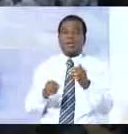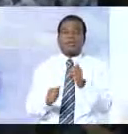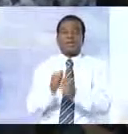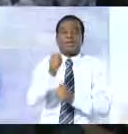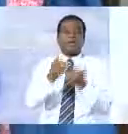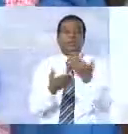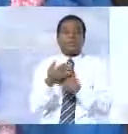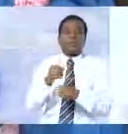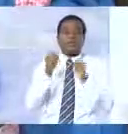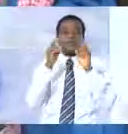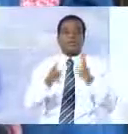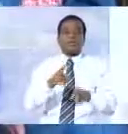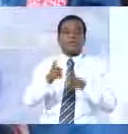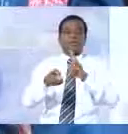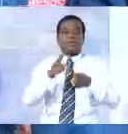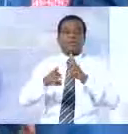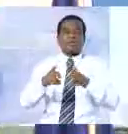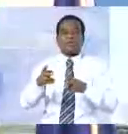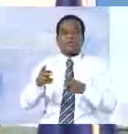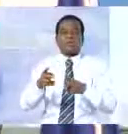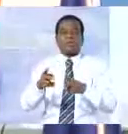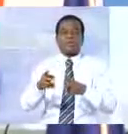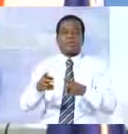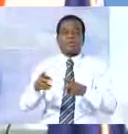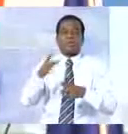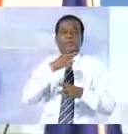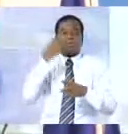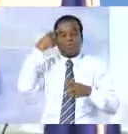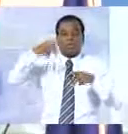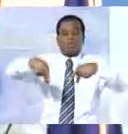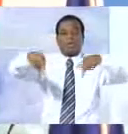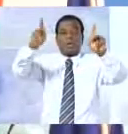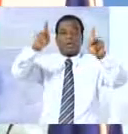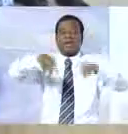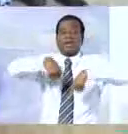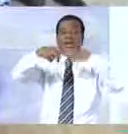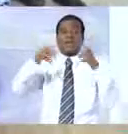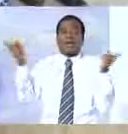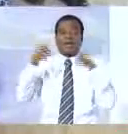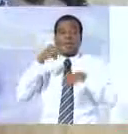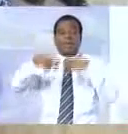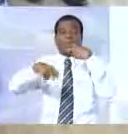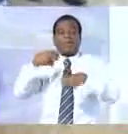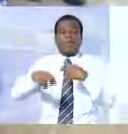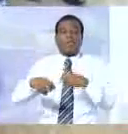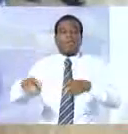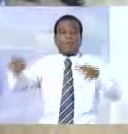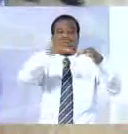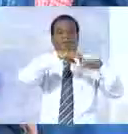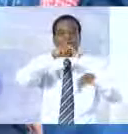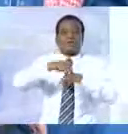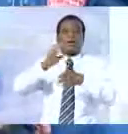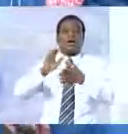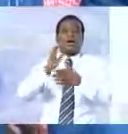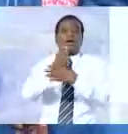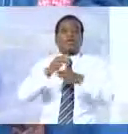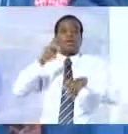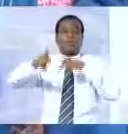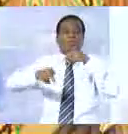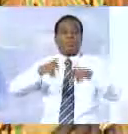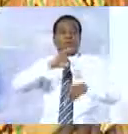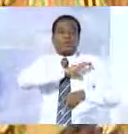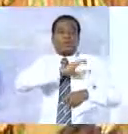la disponibilité d'un certain nombre de capacités d'intervention, de matériel et d'équipement. La réconciliation entre la police et la